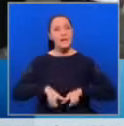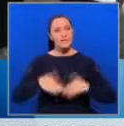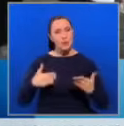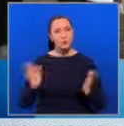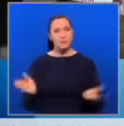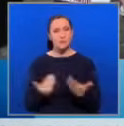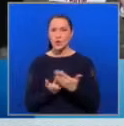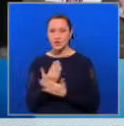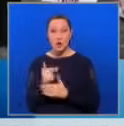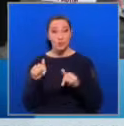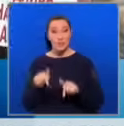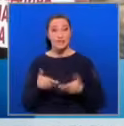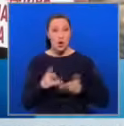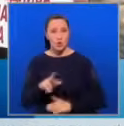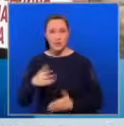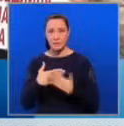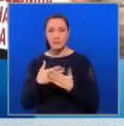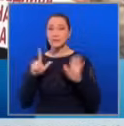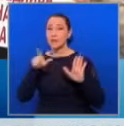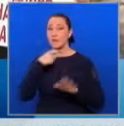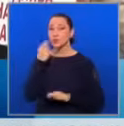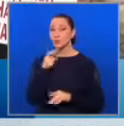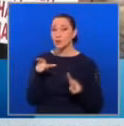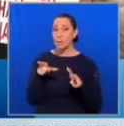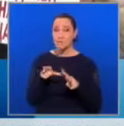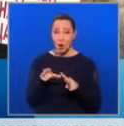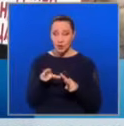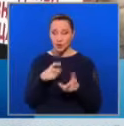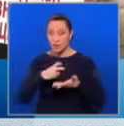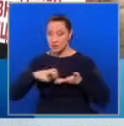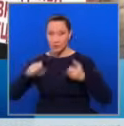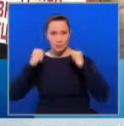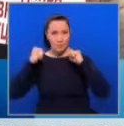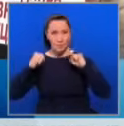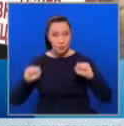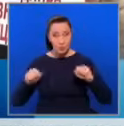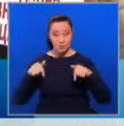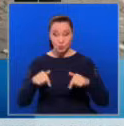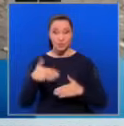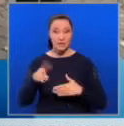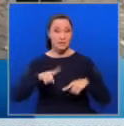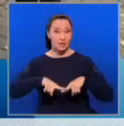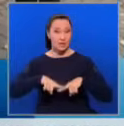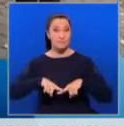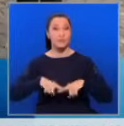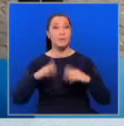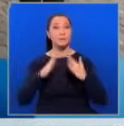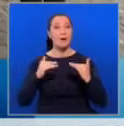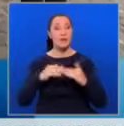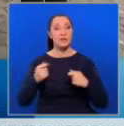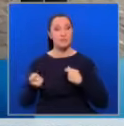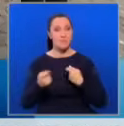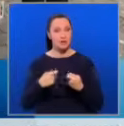начало днес роднини на седемгодишната моника излязоха на протест тук пред съдебната палата в